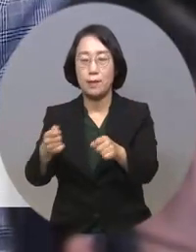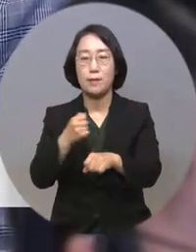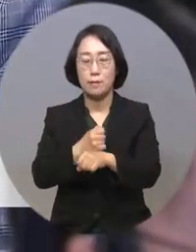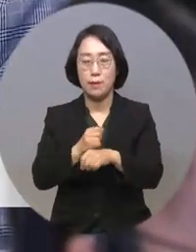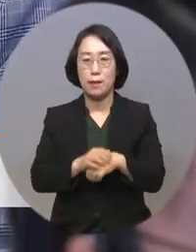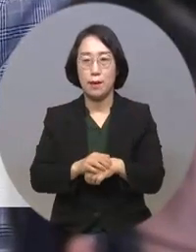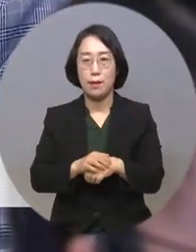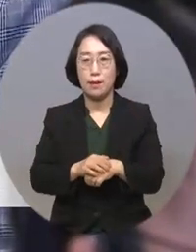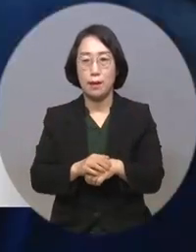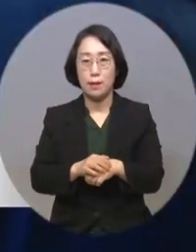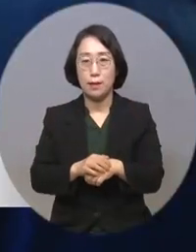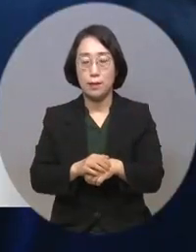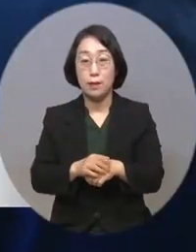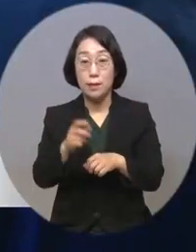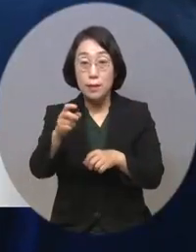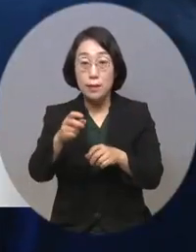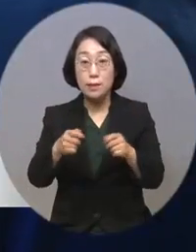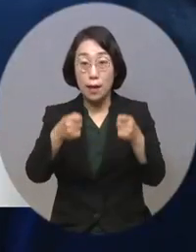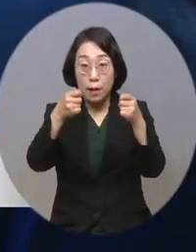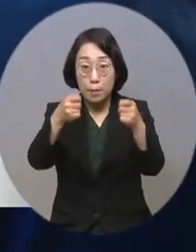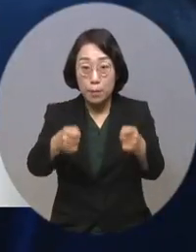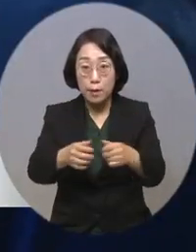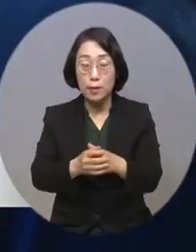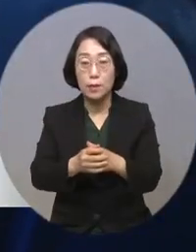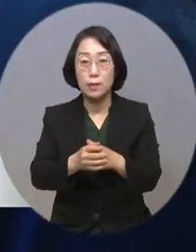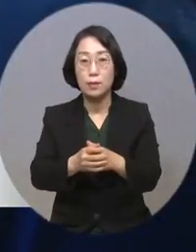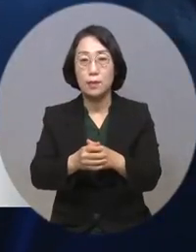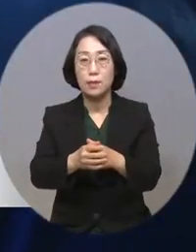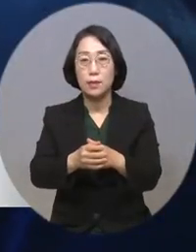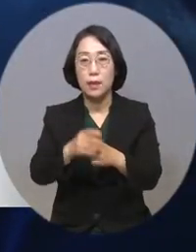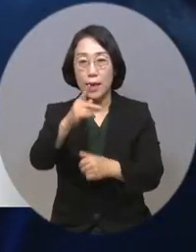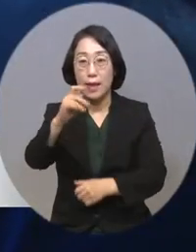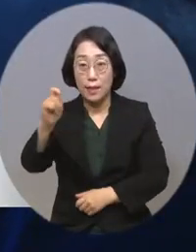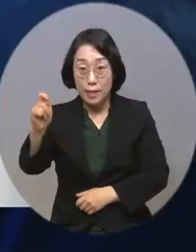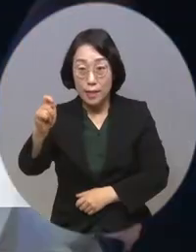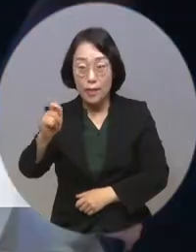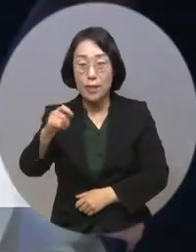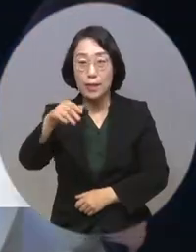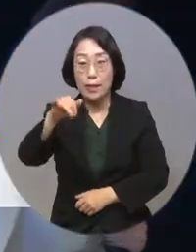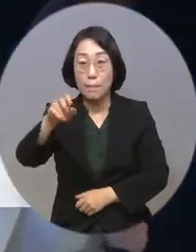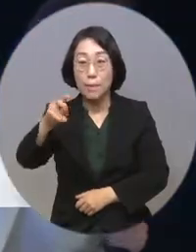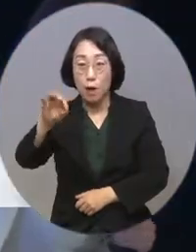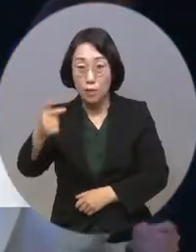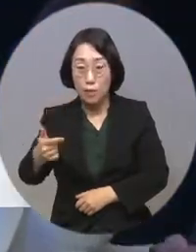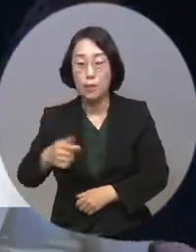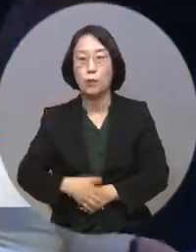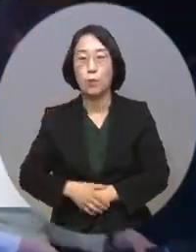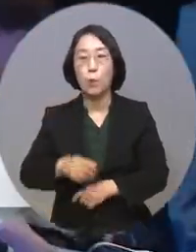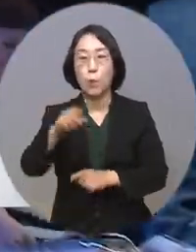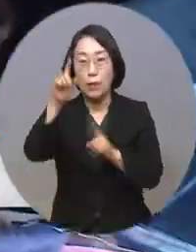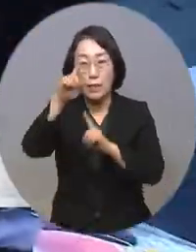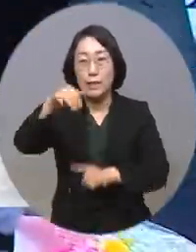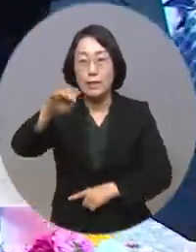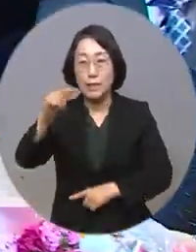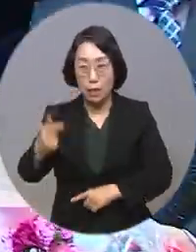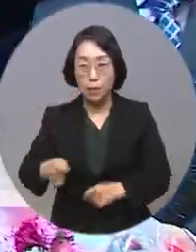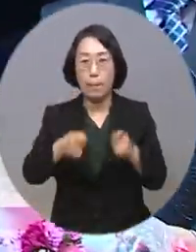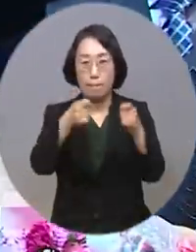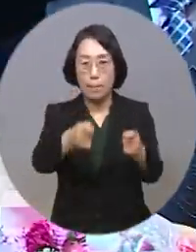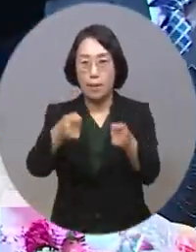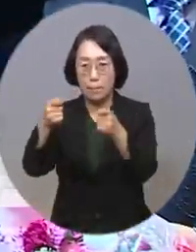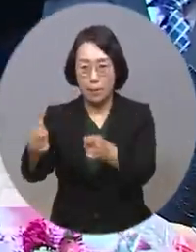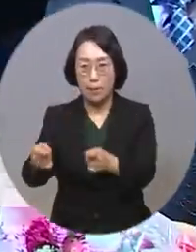이날 철탑 산업훈장은 KT 희망지음 김영진 대표이사, 산업포장은 넷마브랜트 이지연 파트장이 수상의